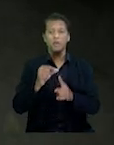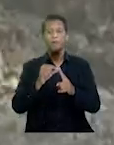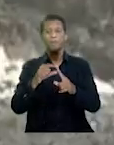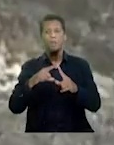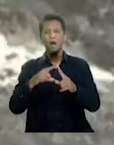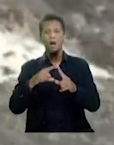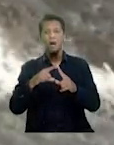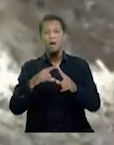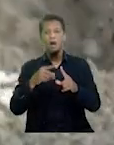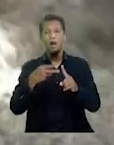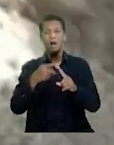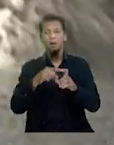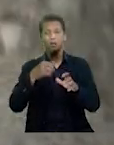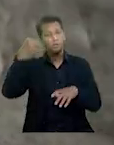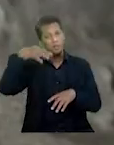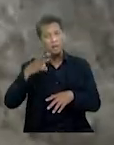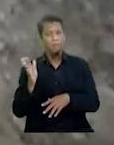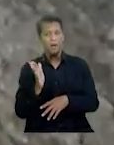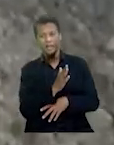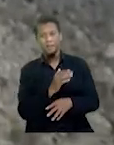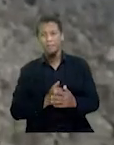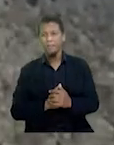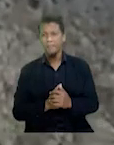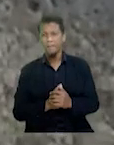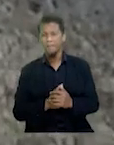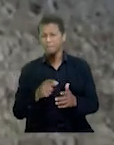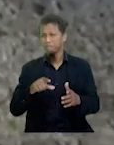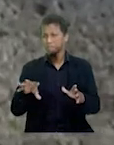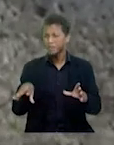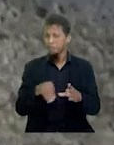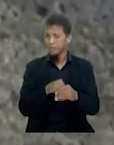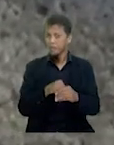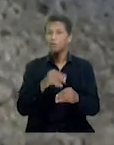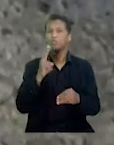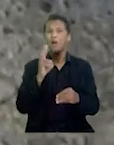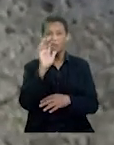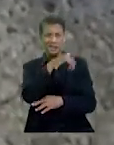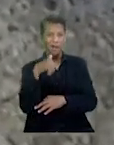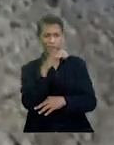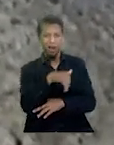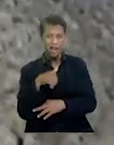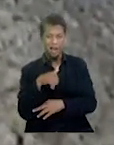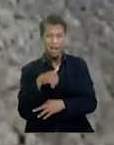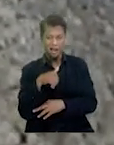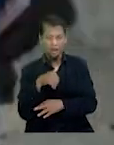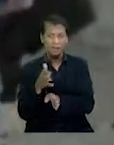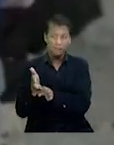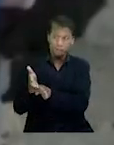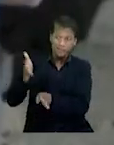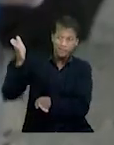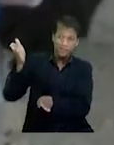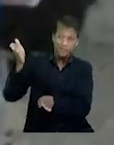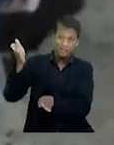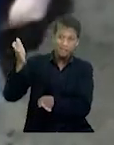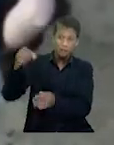Barat. Pencarian dilakukan dengan melibatkan 2 alat berat. Warga menyebut tebing setinggi 10 meter tiba-tiba longsor saat tengah